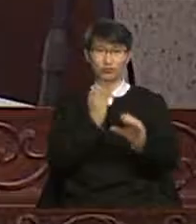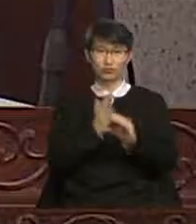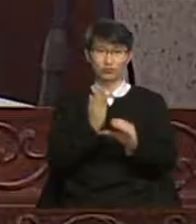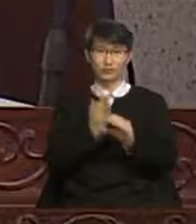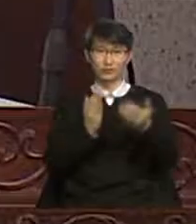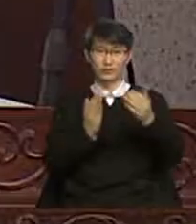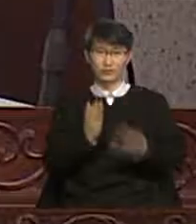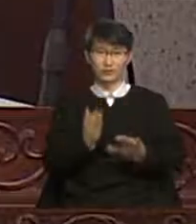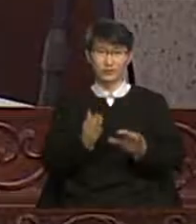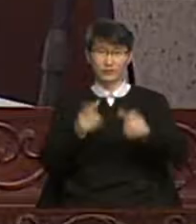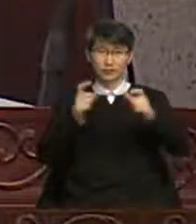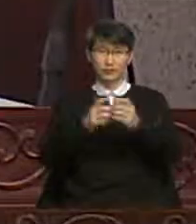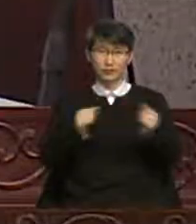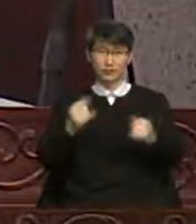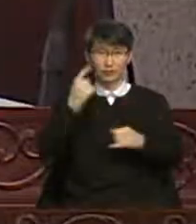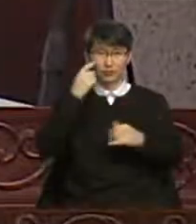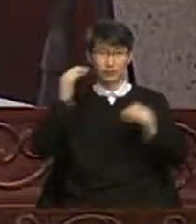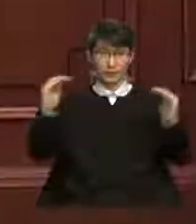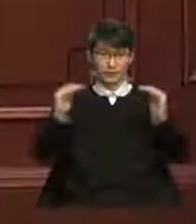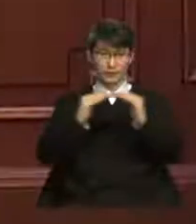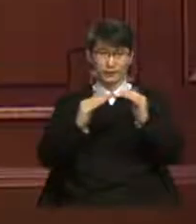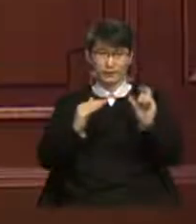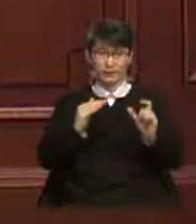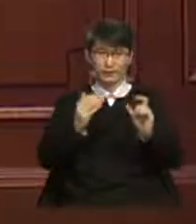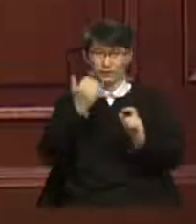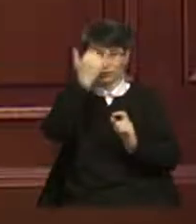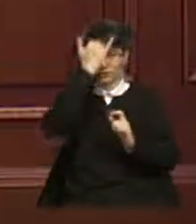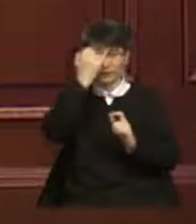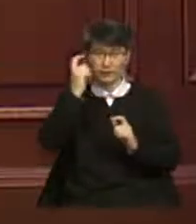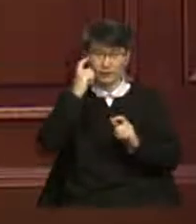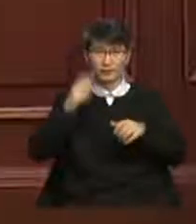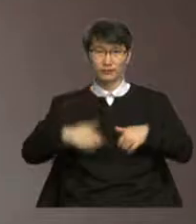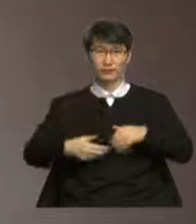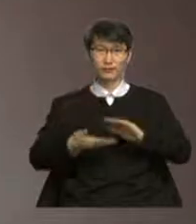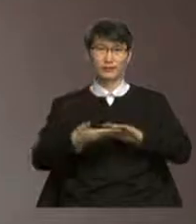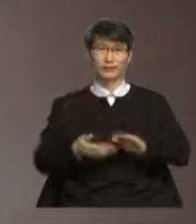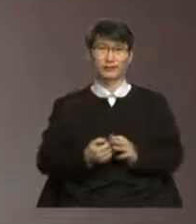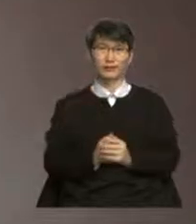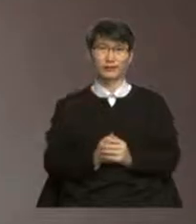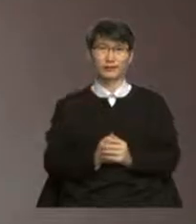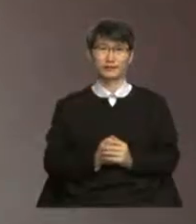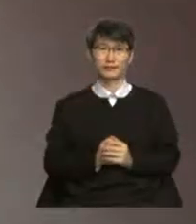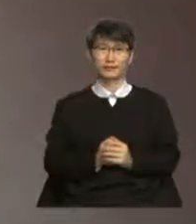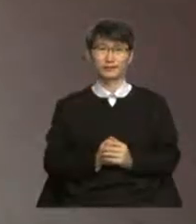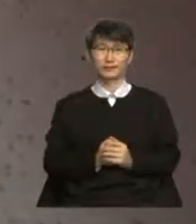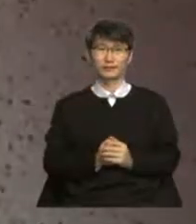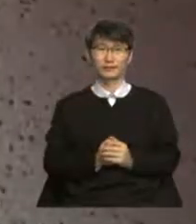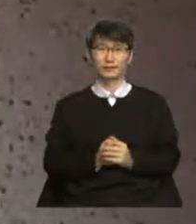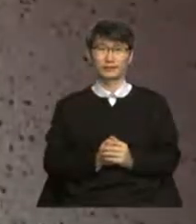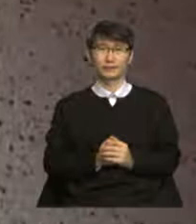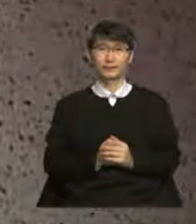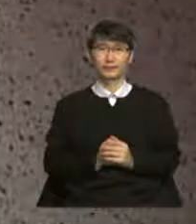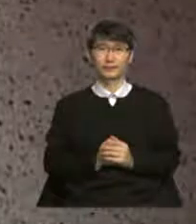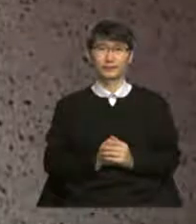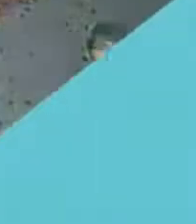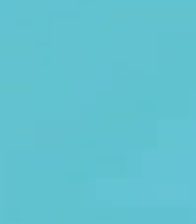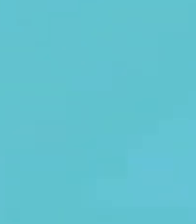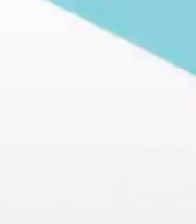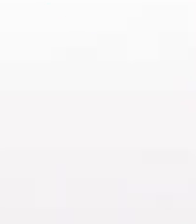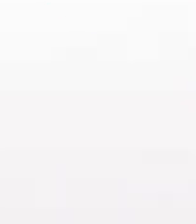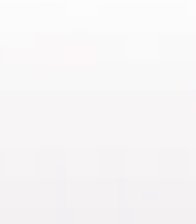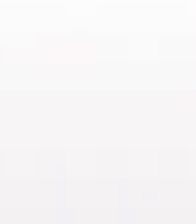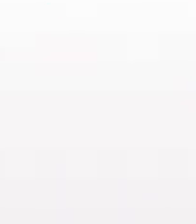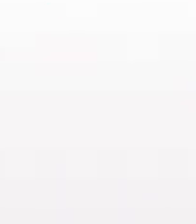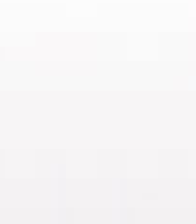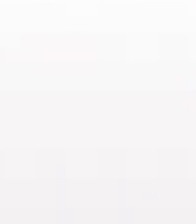바로 주민들의 눈높이에 맞는 강화된 윤리의식이 일겁니다 딜라이트 소외 경기케이블 tv 엄청 됩니다